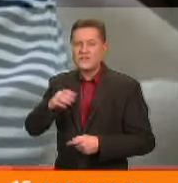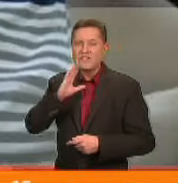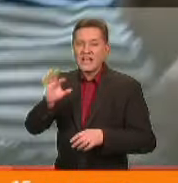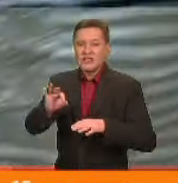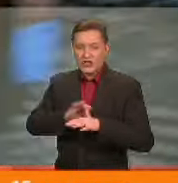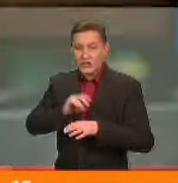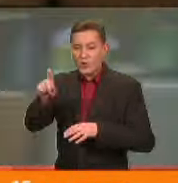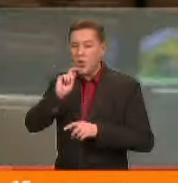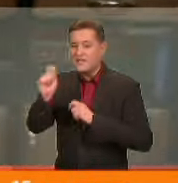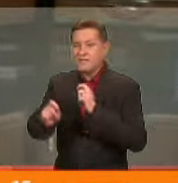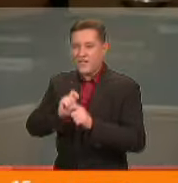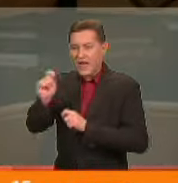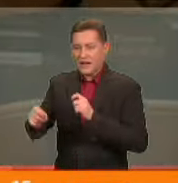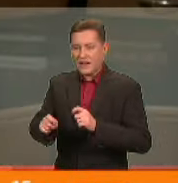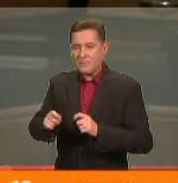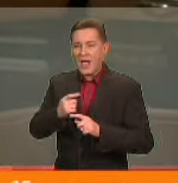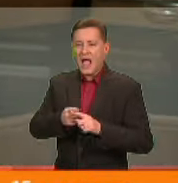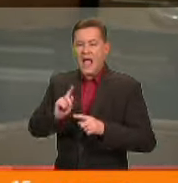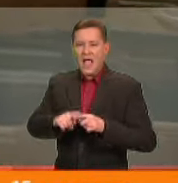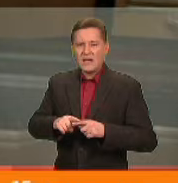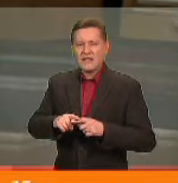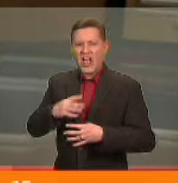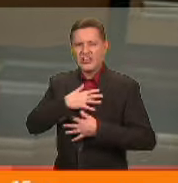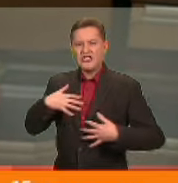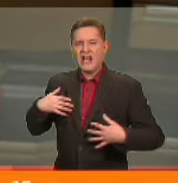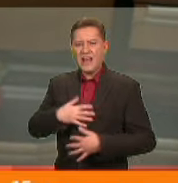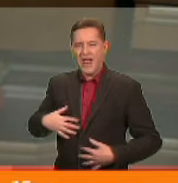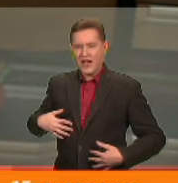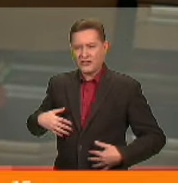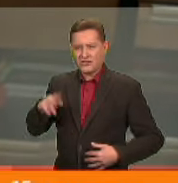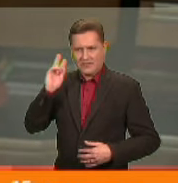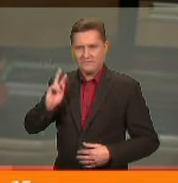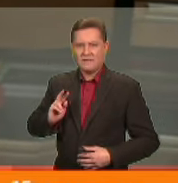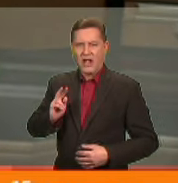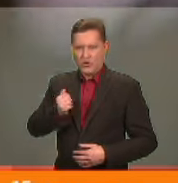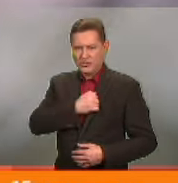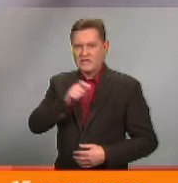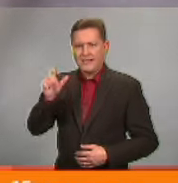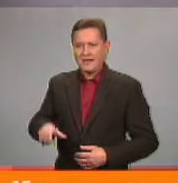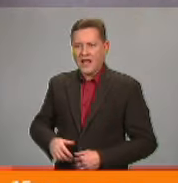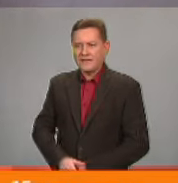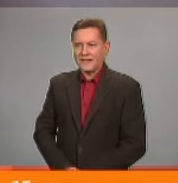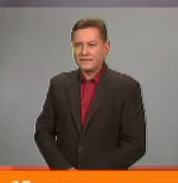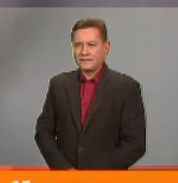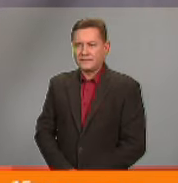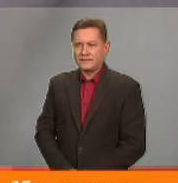Маму, это универсальный солдат. Тельняшки как что, для баб что ли, что ли? Давай целоваться.